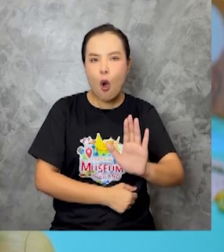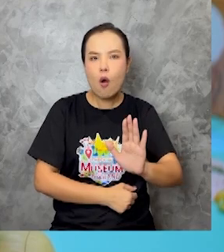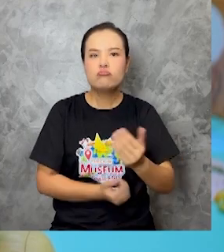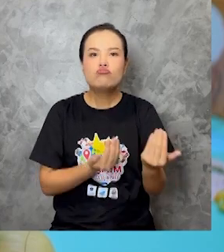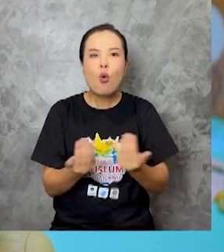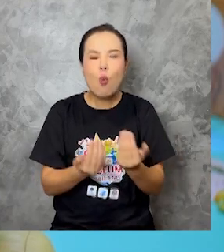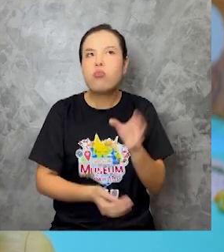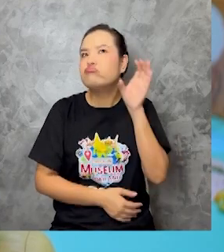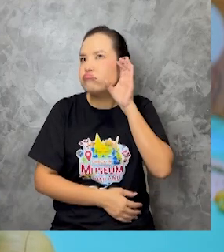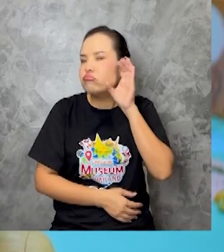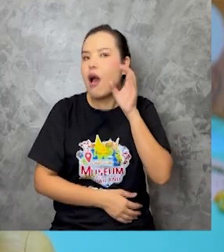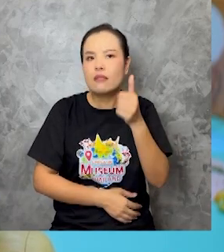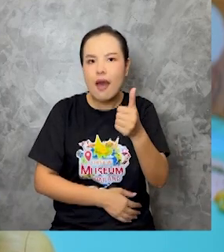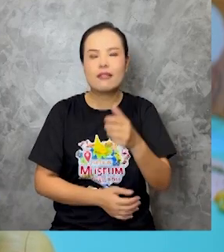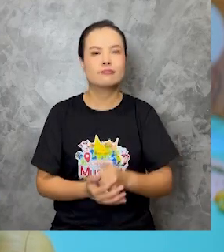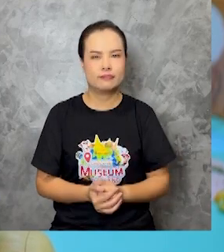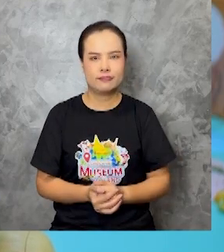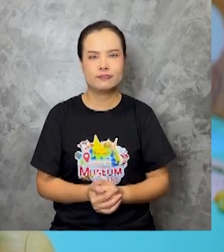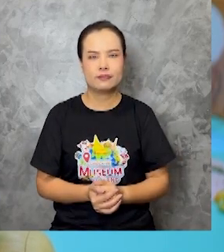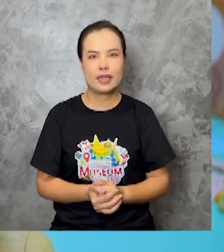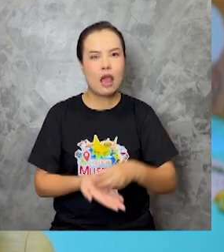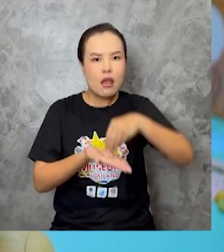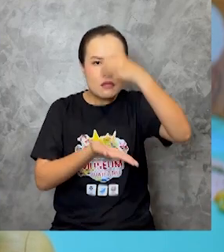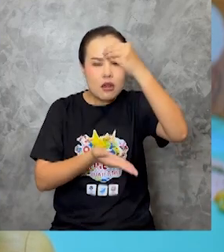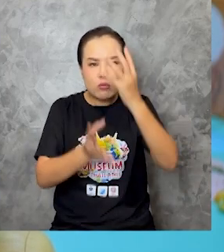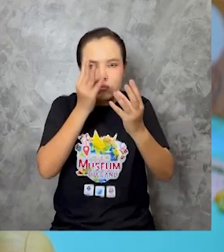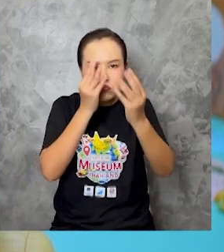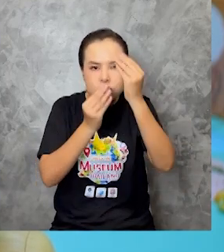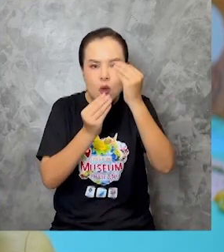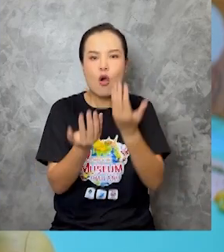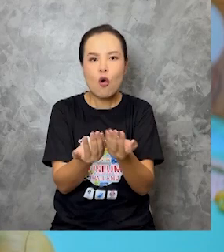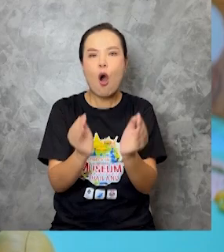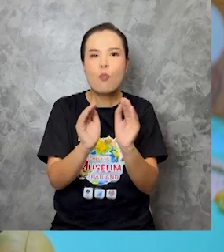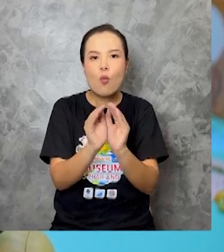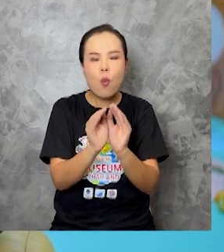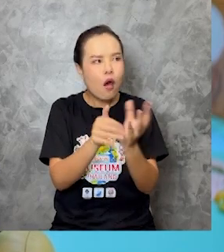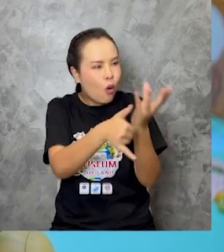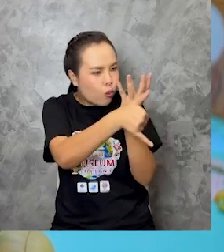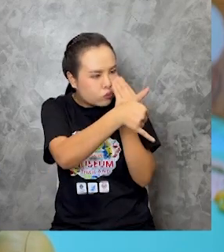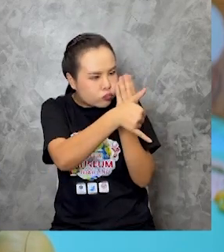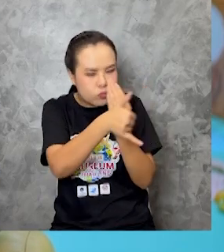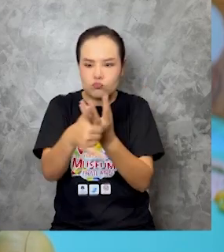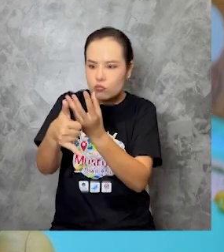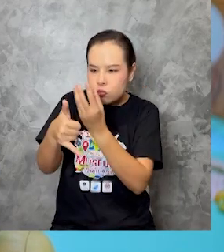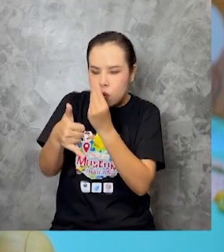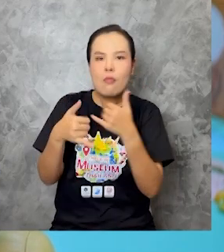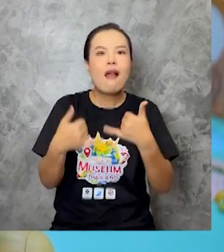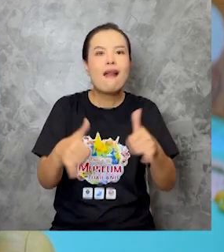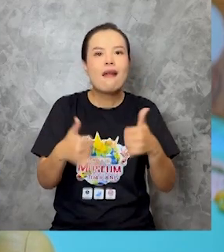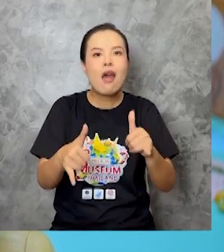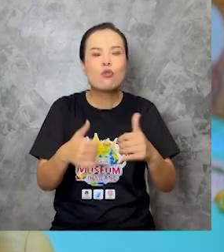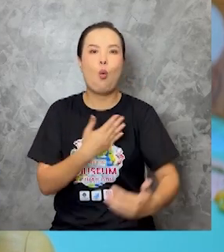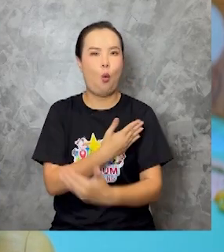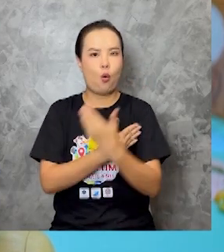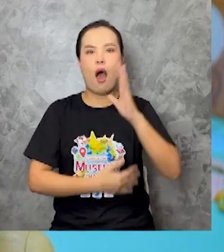ะเชื่อฟังมากขึ้นอีกอย่างนึงคือเด็กเรียนรู้ผ่านบุคคลรอบตัวเพราะฉะนั้นเมื่อเล่นกับเขาปุ๊บเป็นโอกาสเลยที่